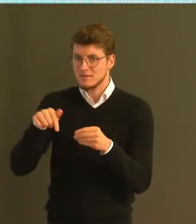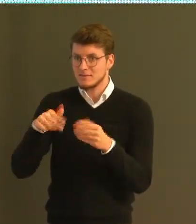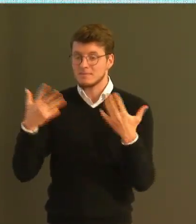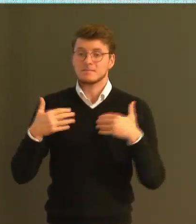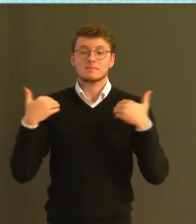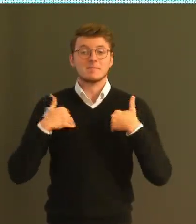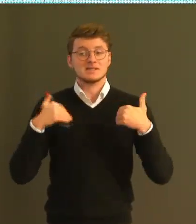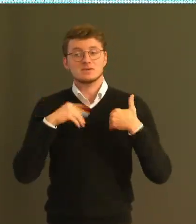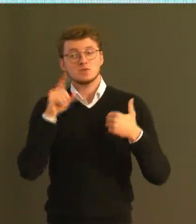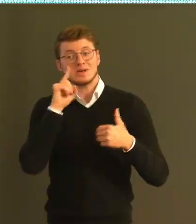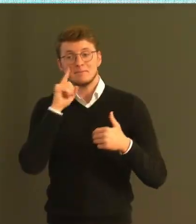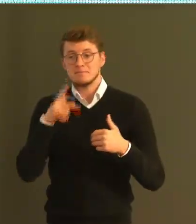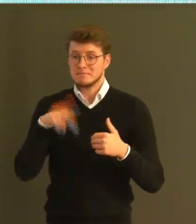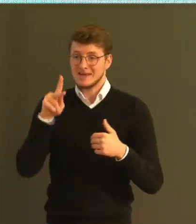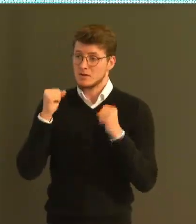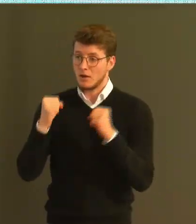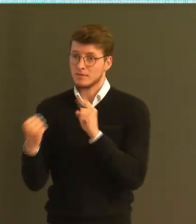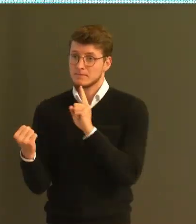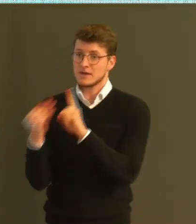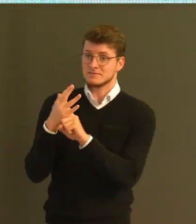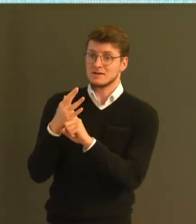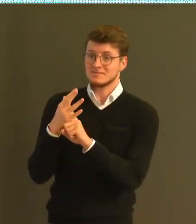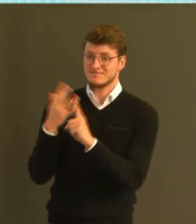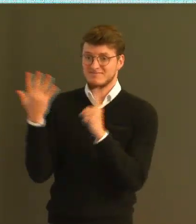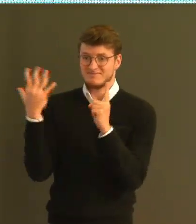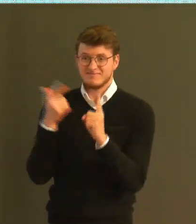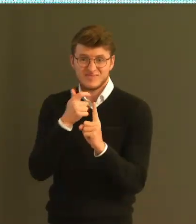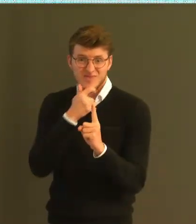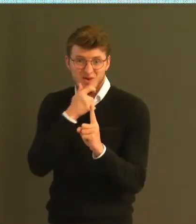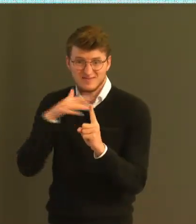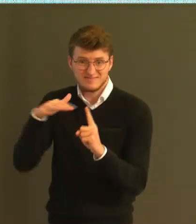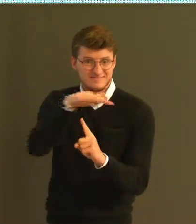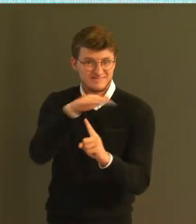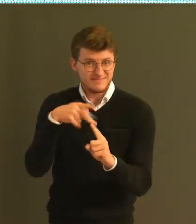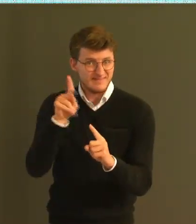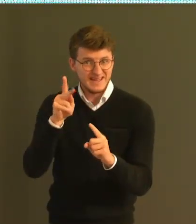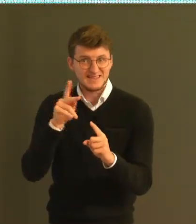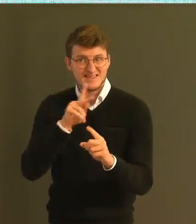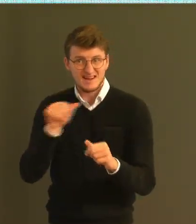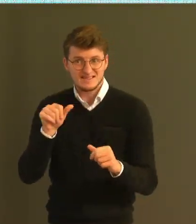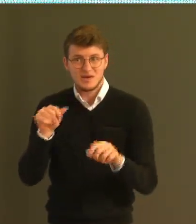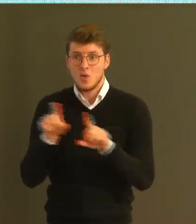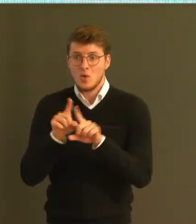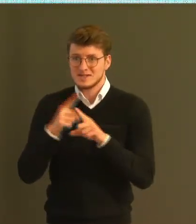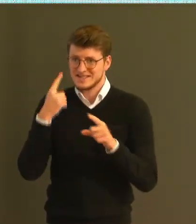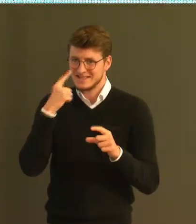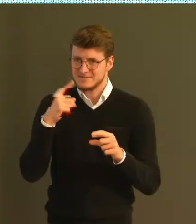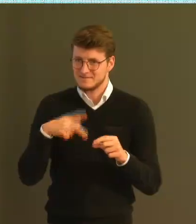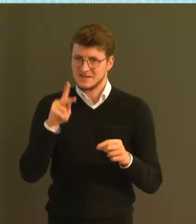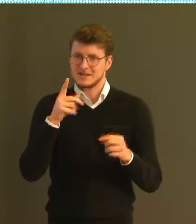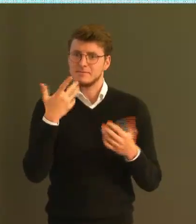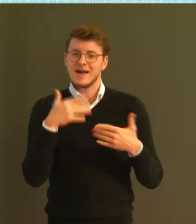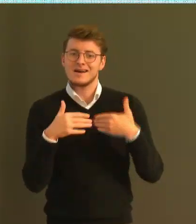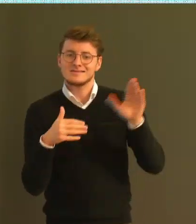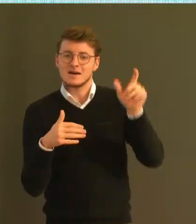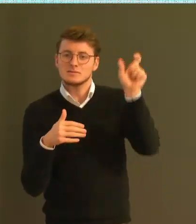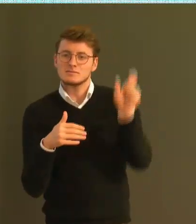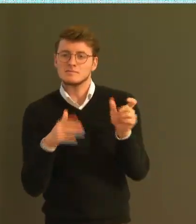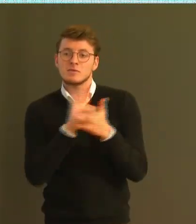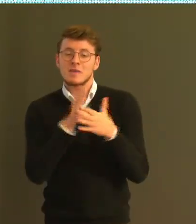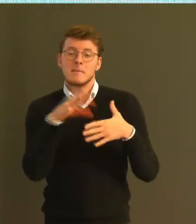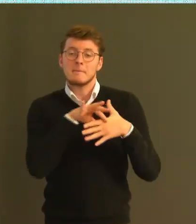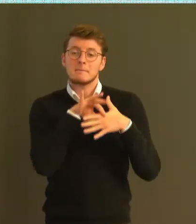vas pas en forêt de virus il se contrôle du rhin externe mais khaled hoeven coach dans un combat land art critérium gardes